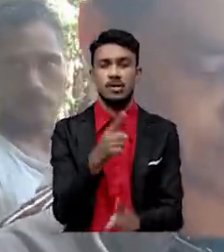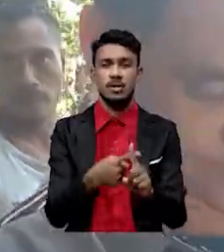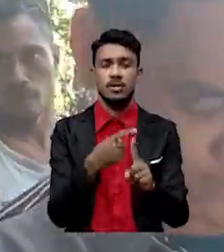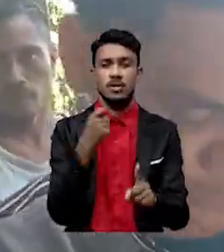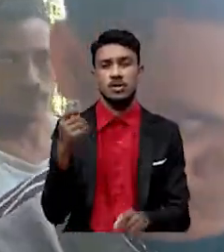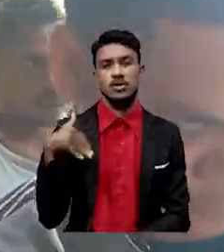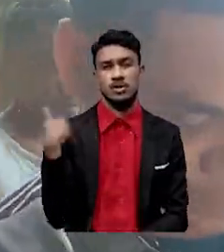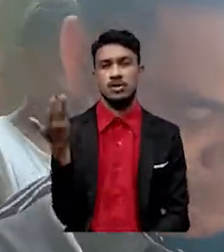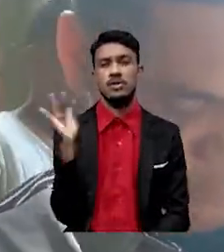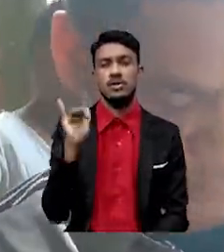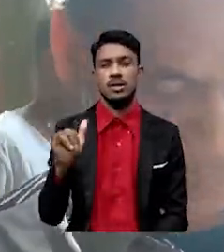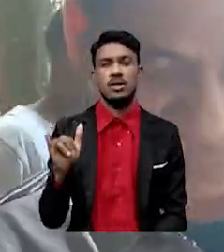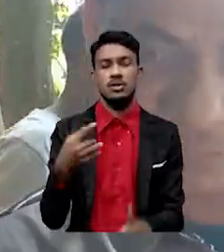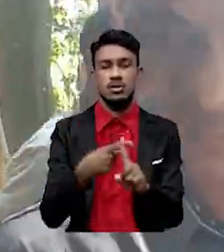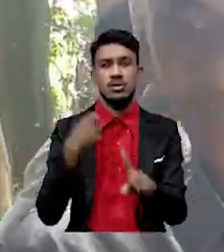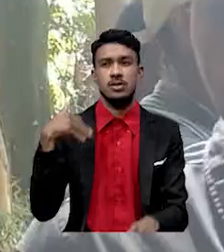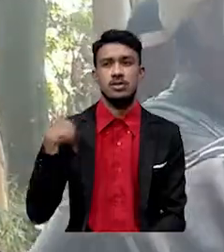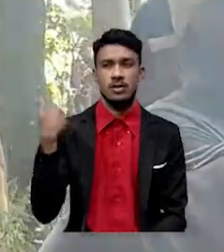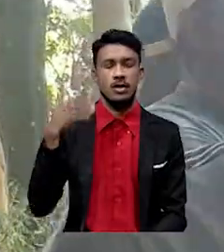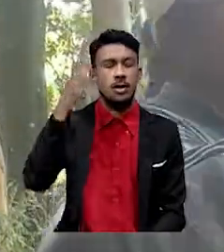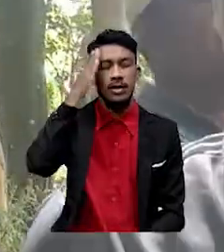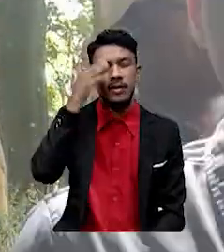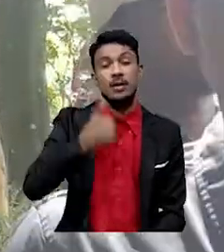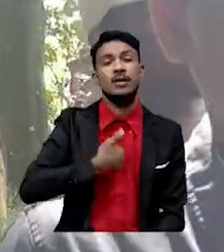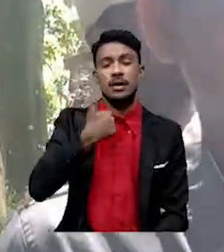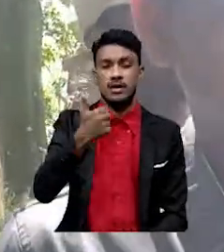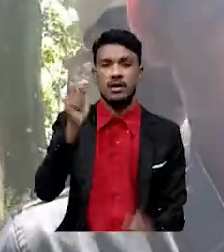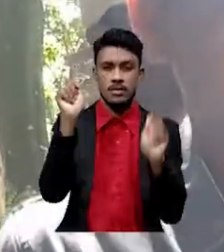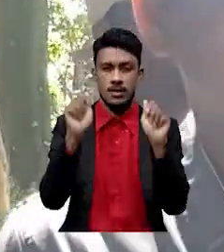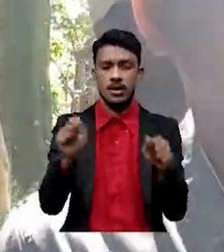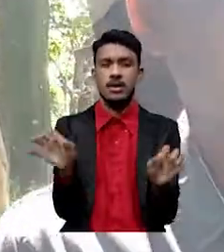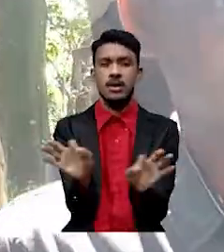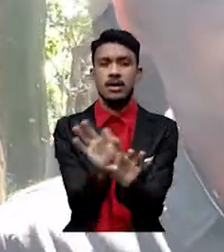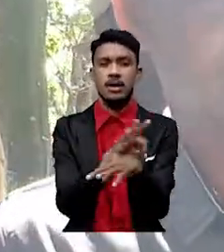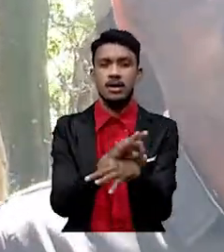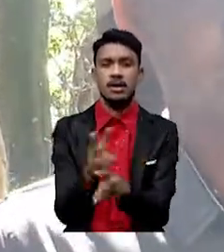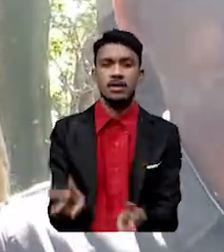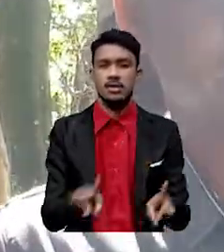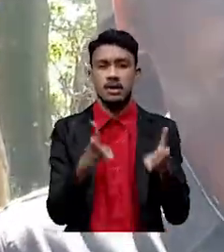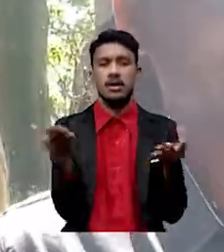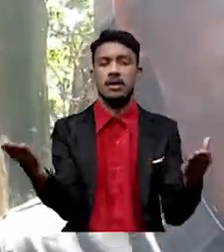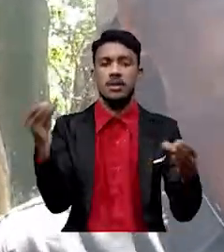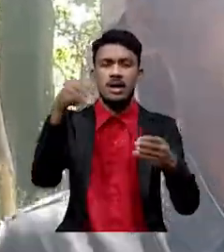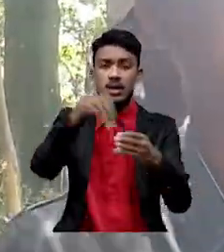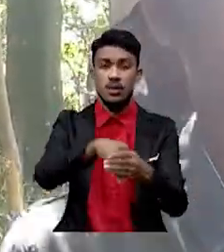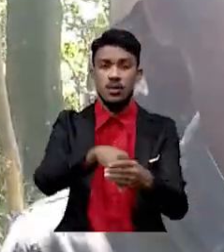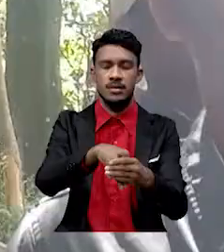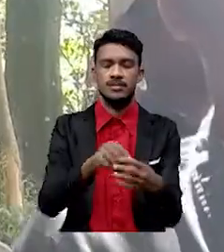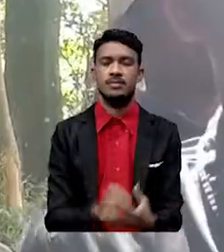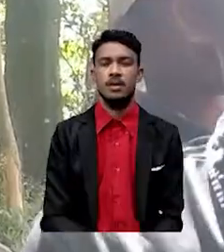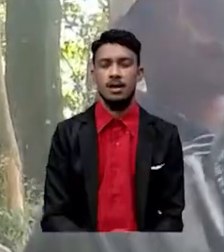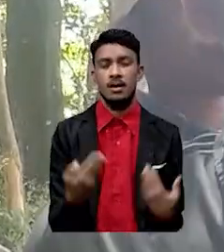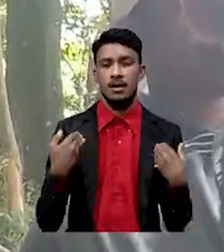jovens Sirané, e iniciativa Rasi, Catu, Halia Estrada Nemo, Cuac, e